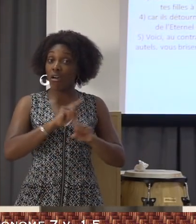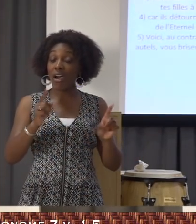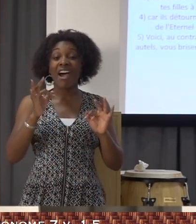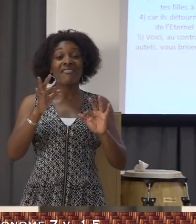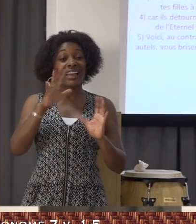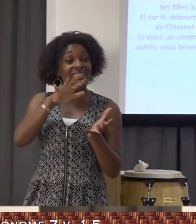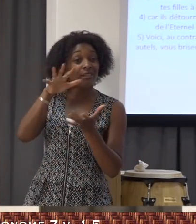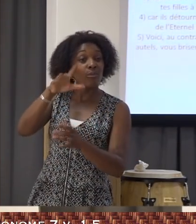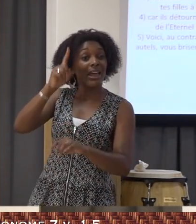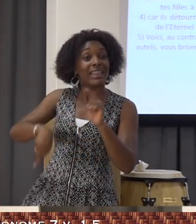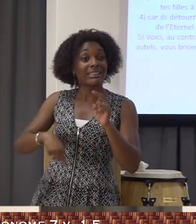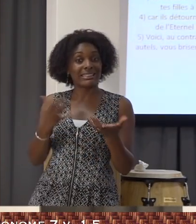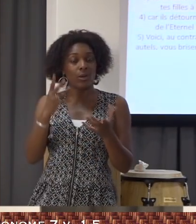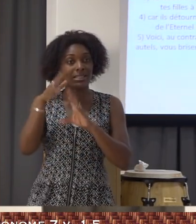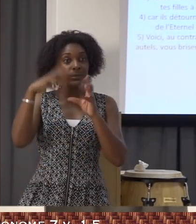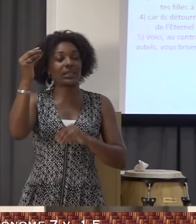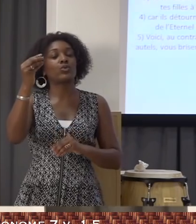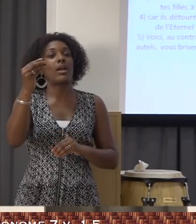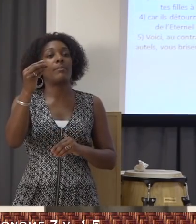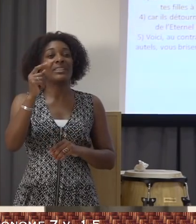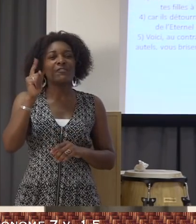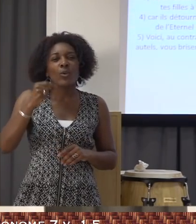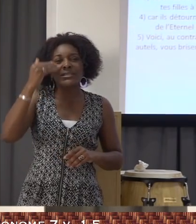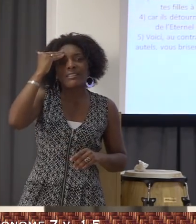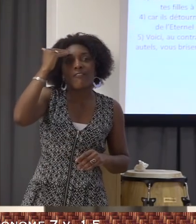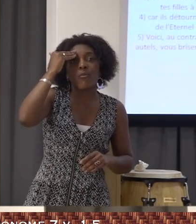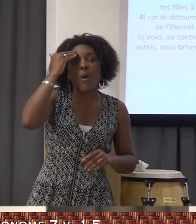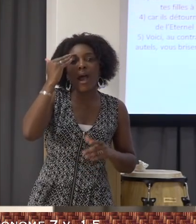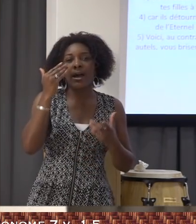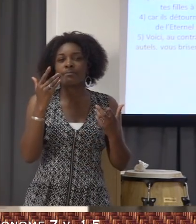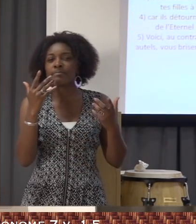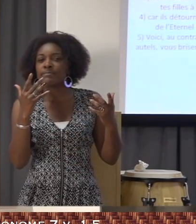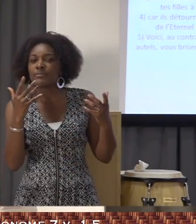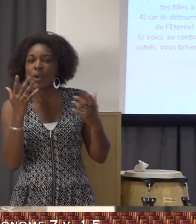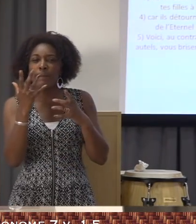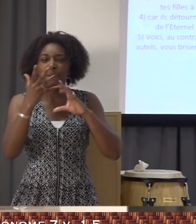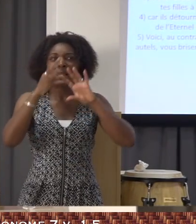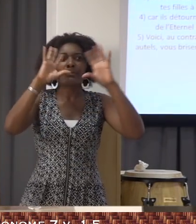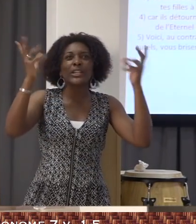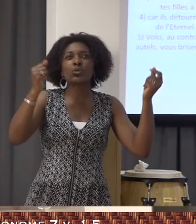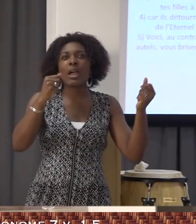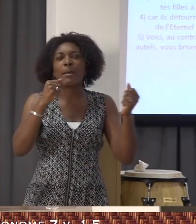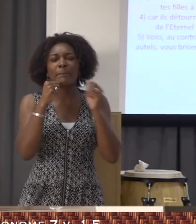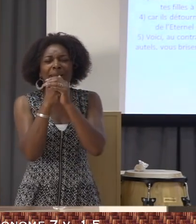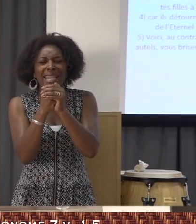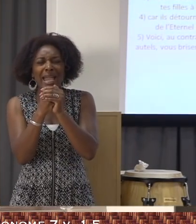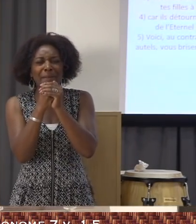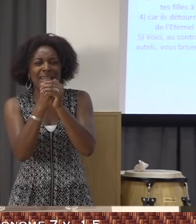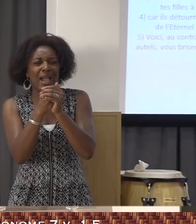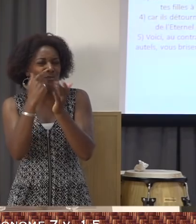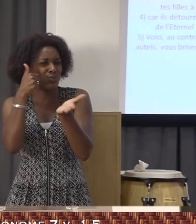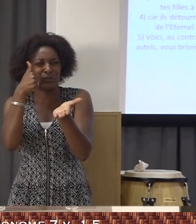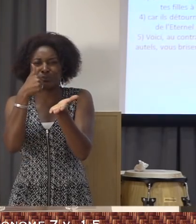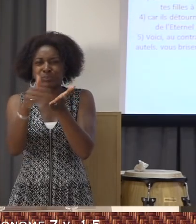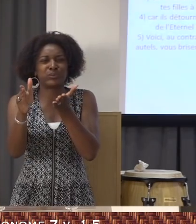spirituel. C'est un acte spirituel. Il faut savoir manipuler les forces supérieures afin